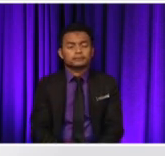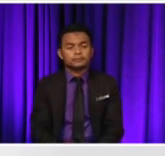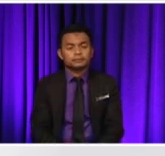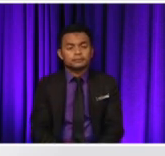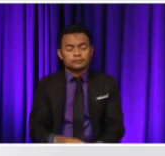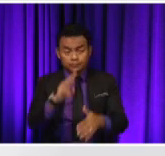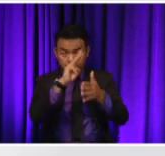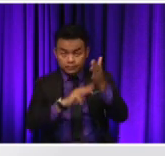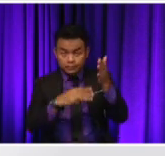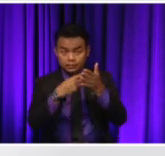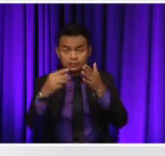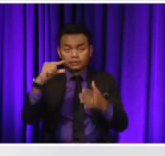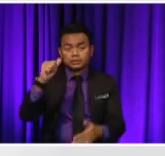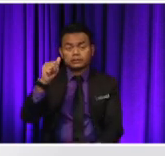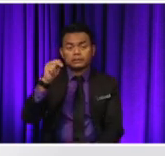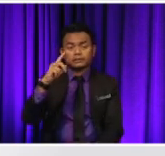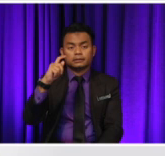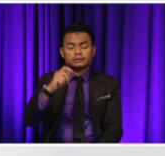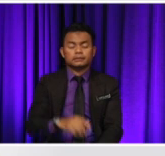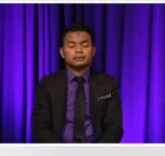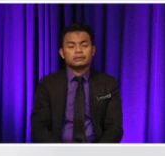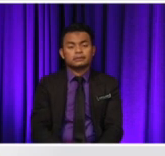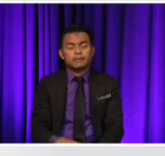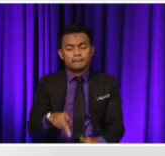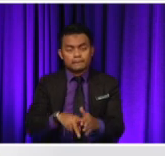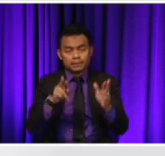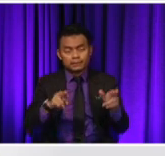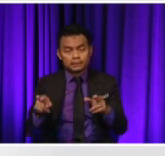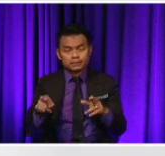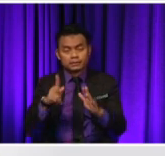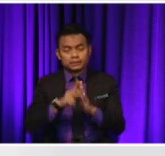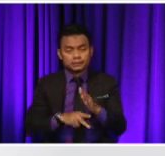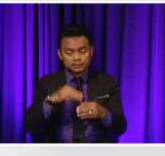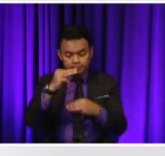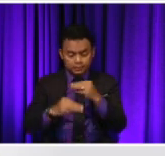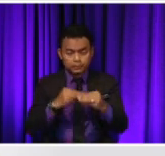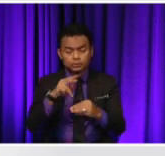keberadaan keberadaan perancangan dan kemajuan setiap